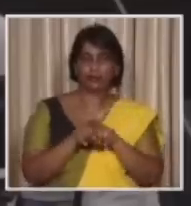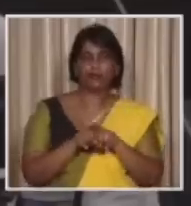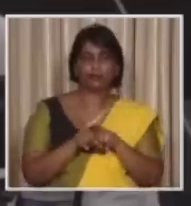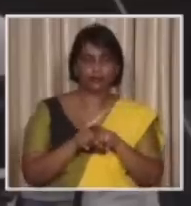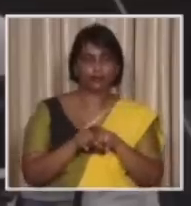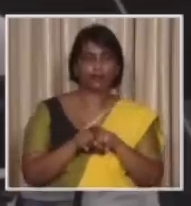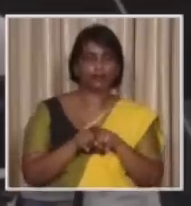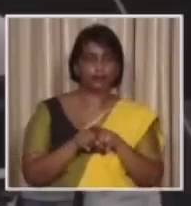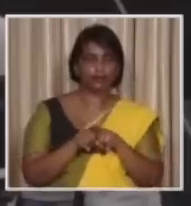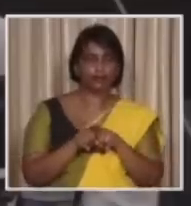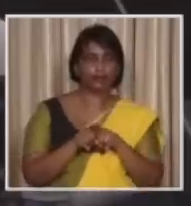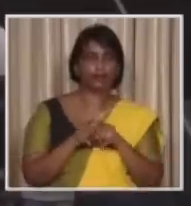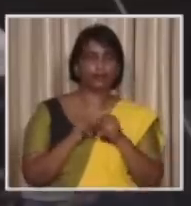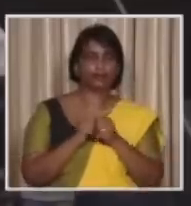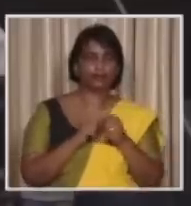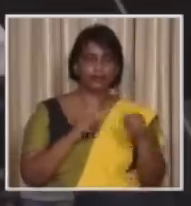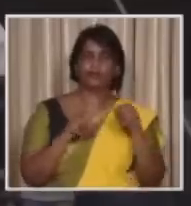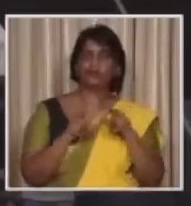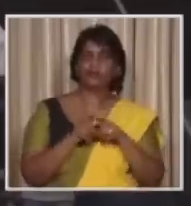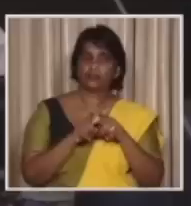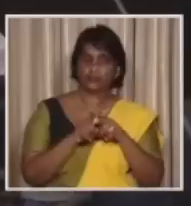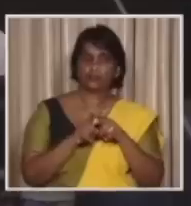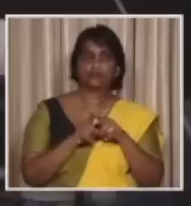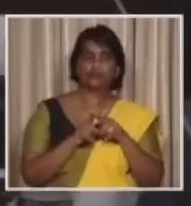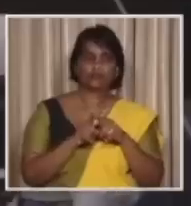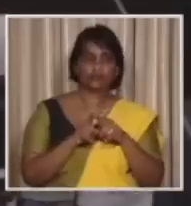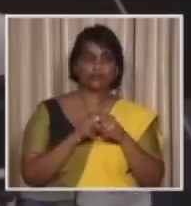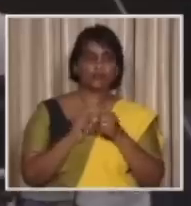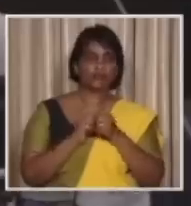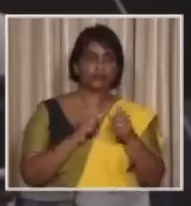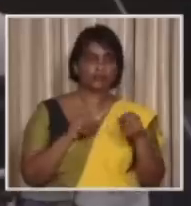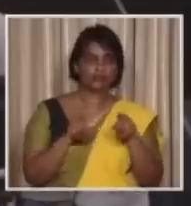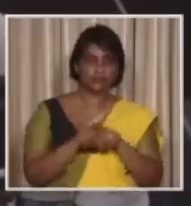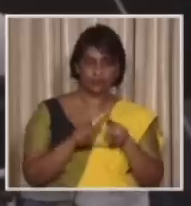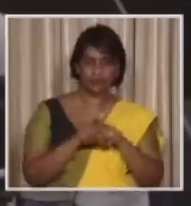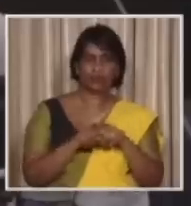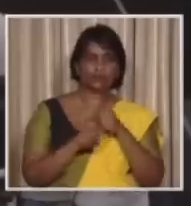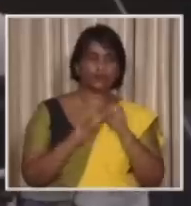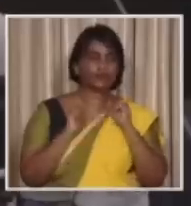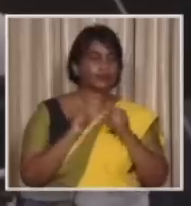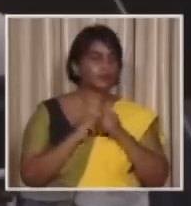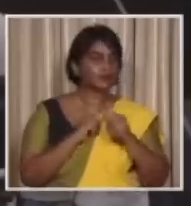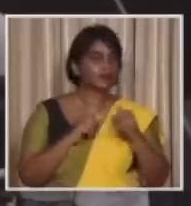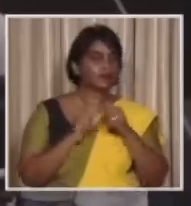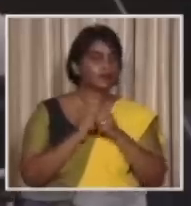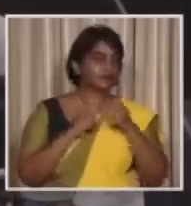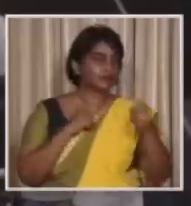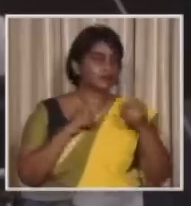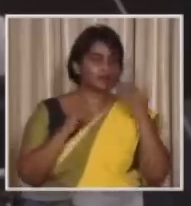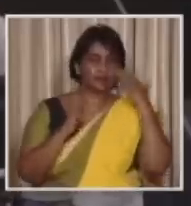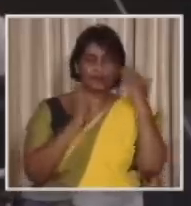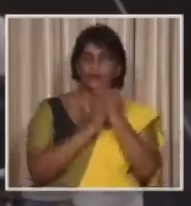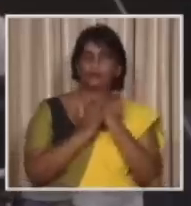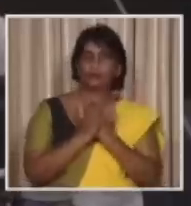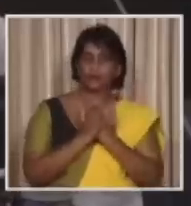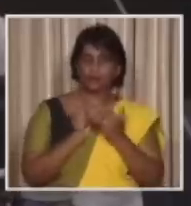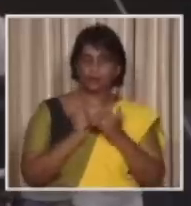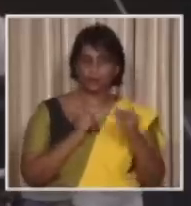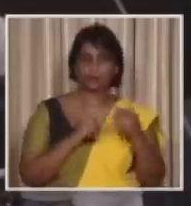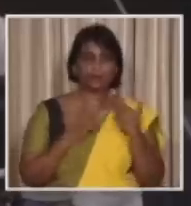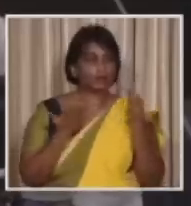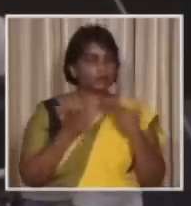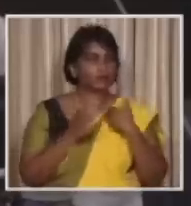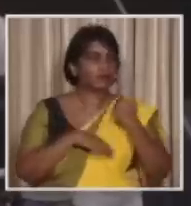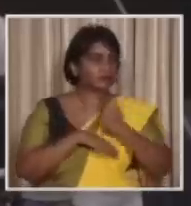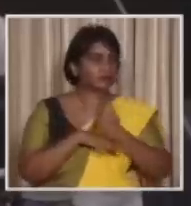ඉඳලම එයයි බැලුවා මේක කොහොමද නවත්තන්නේ? මේකට කොහොමද විරුද්ධව යමක් කරන්න කියලා. නැත්තම් ගරු